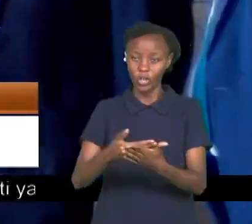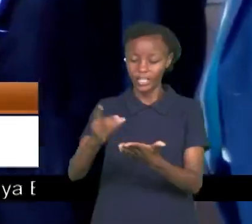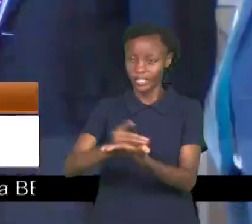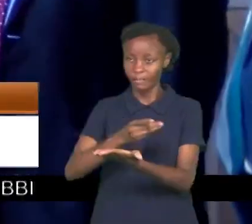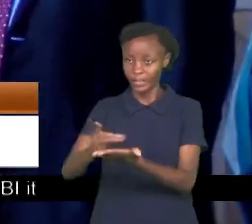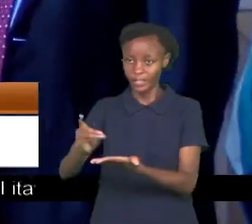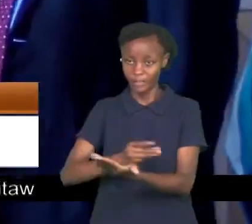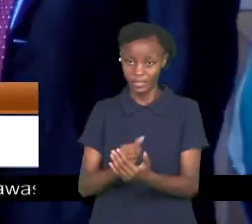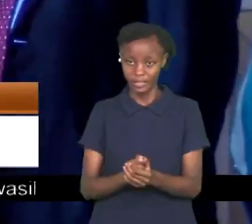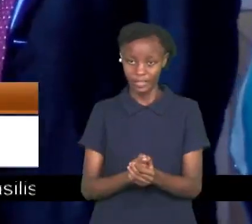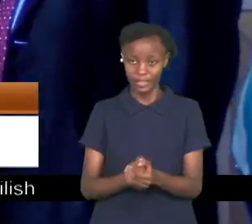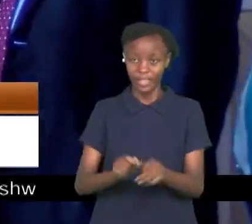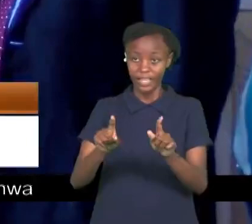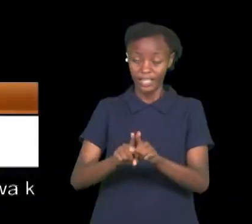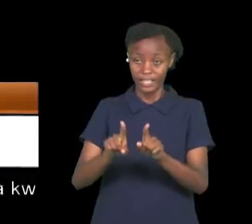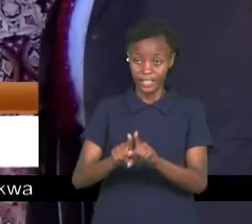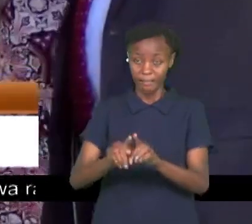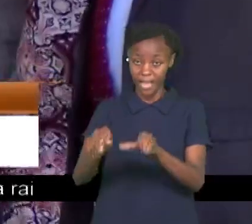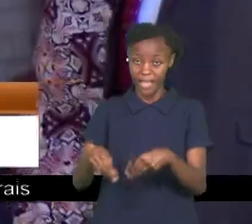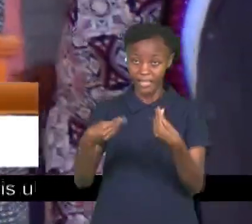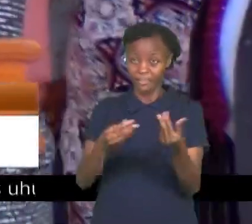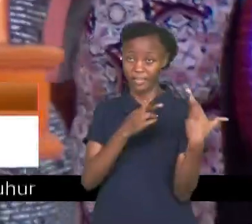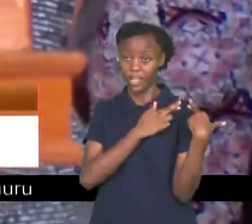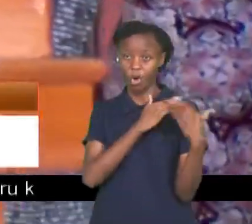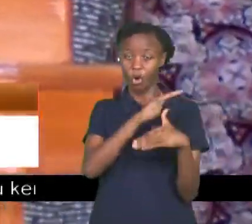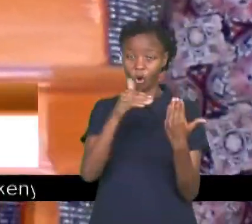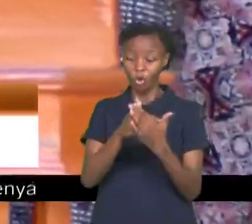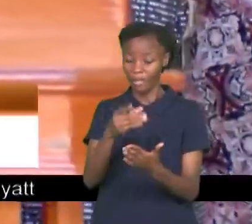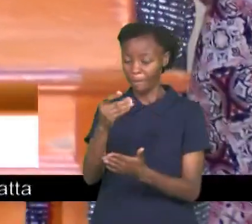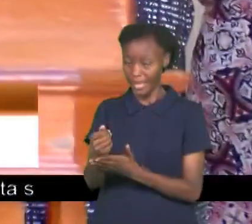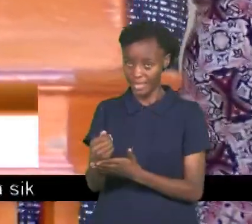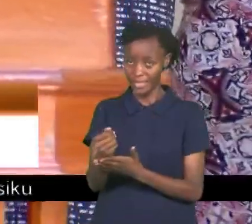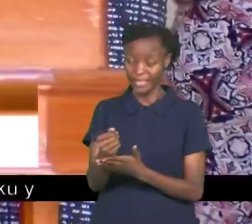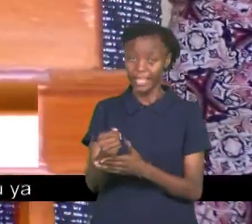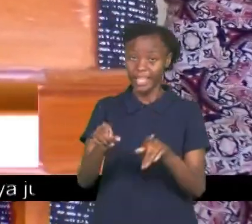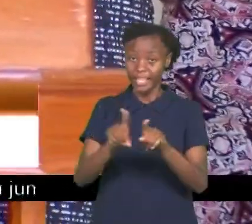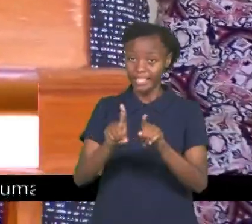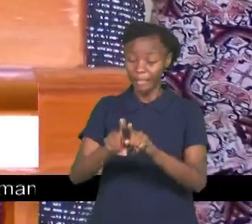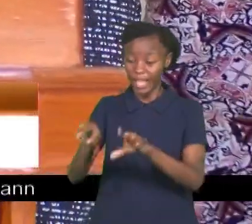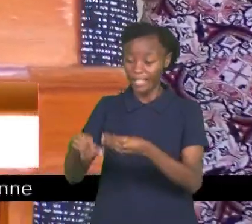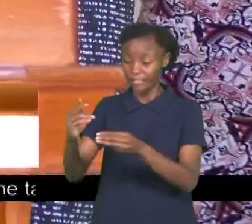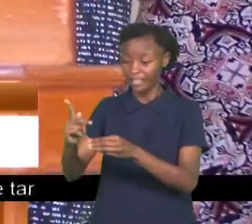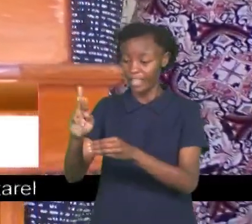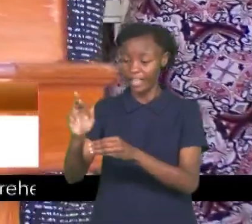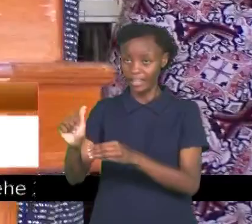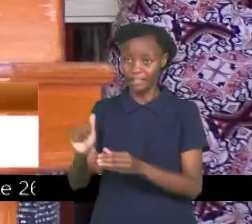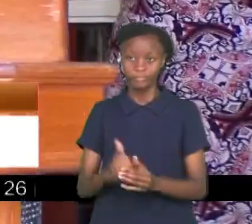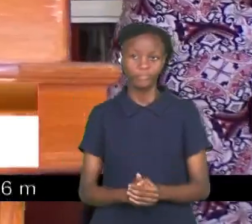kutoa ushuru na vilevile kutekeleza wajibu wa kuhakikisha kuwa pesa zote zinafikia mamlaka ya kusanya ushuru ya KRA.